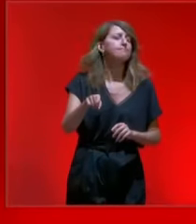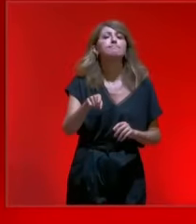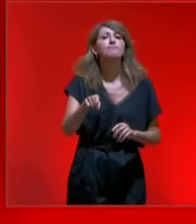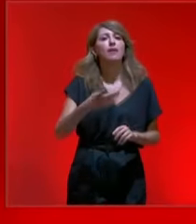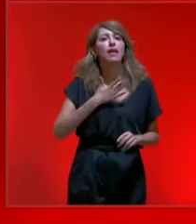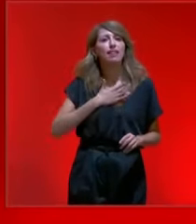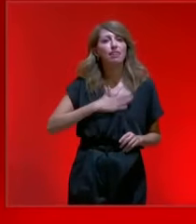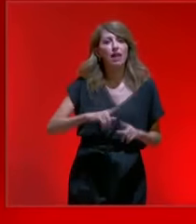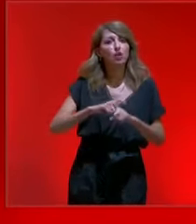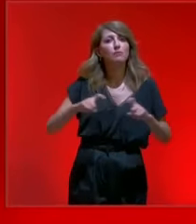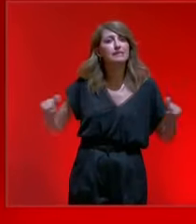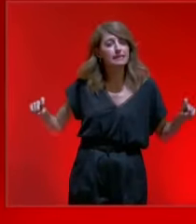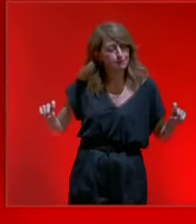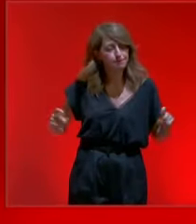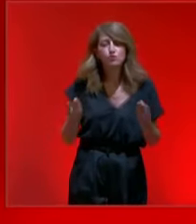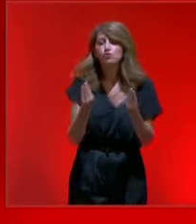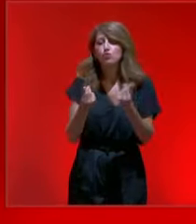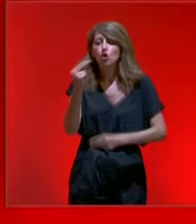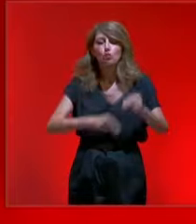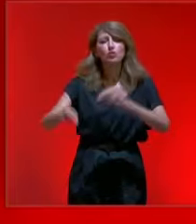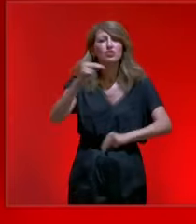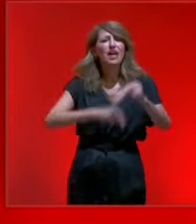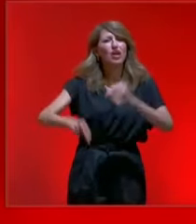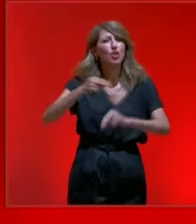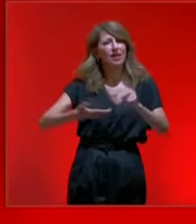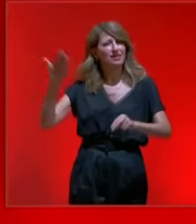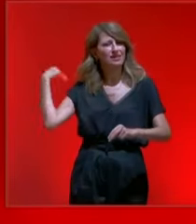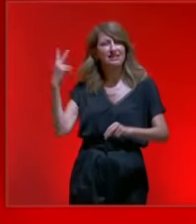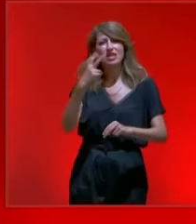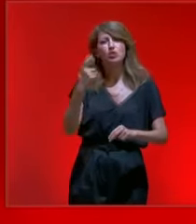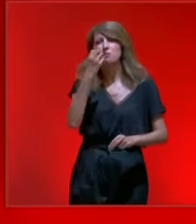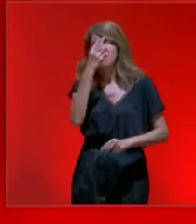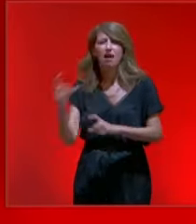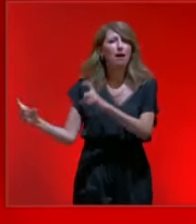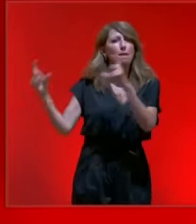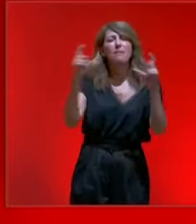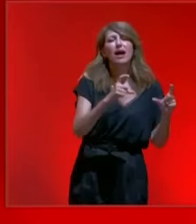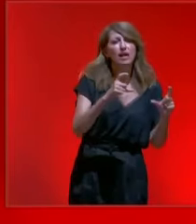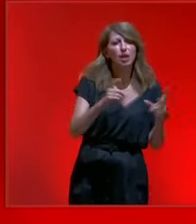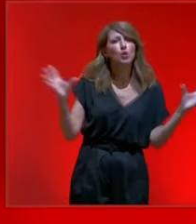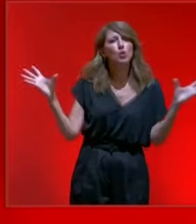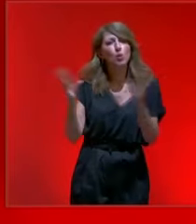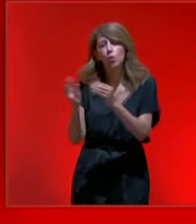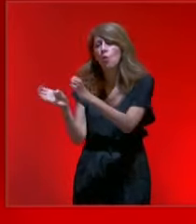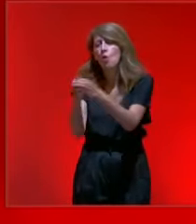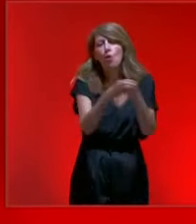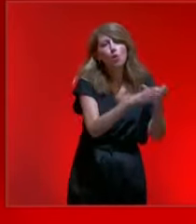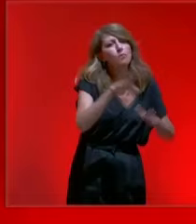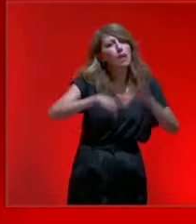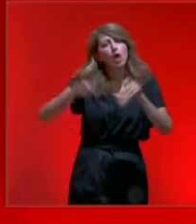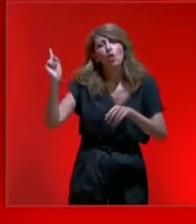Εμείς την απλή αναλογική την πιστέψαμε. Την απλή αναλογική την ψηφίσαμε. Την απλή